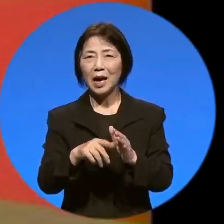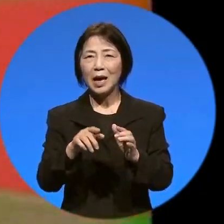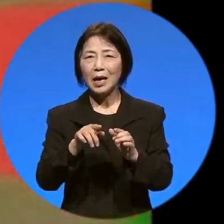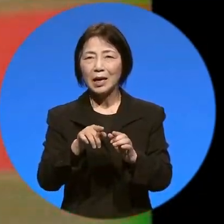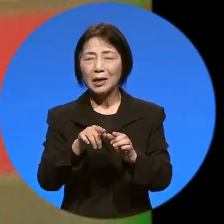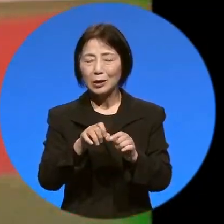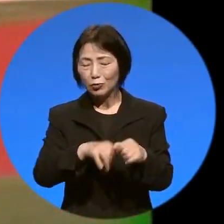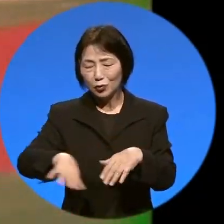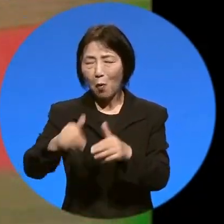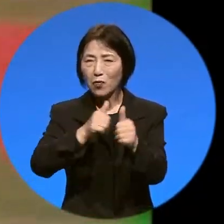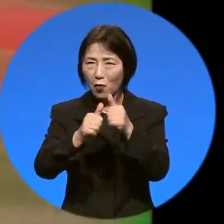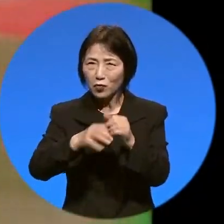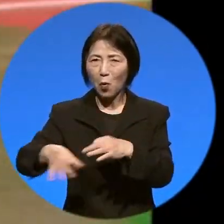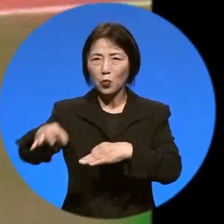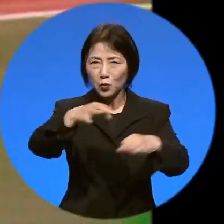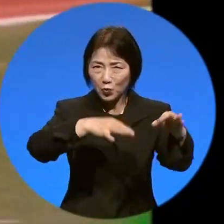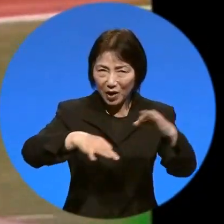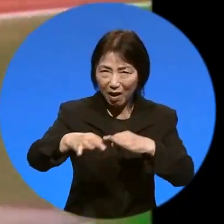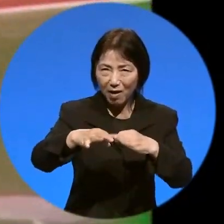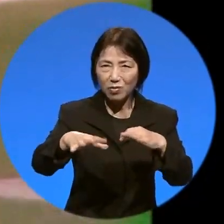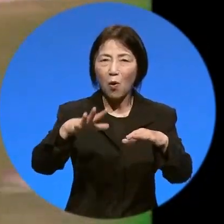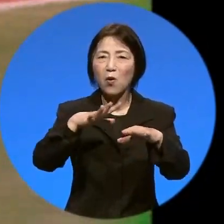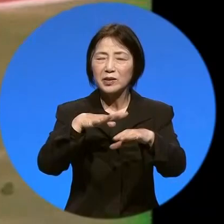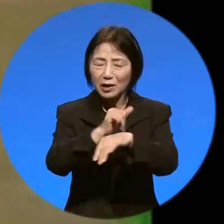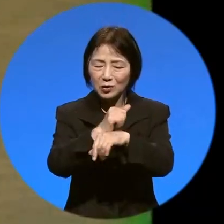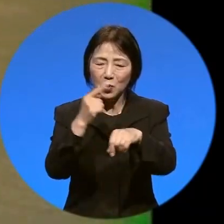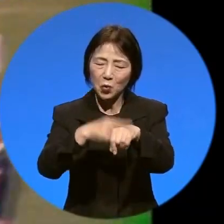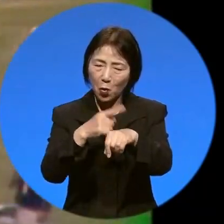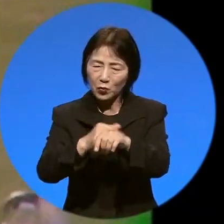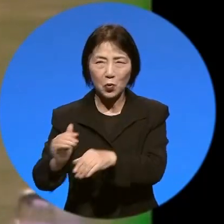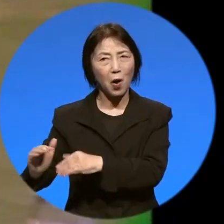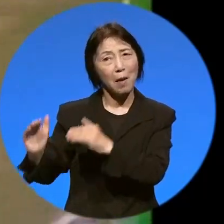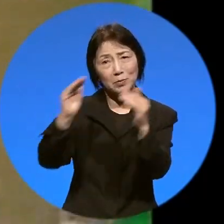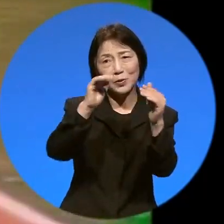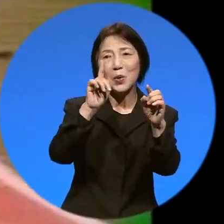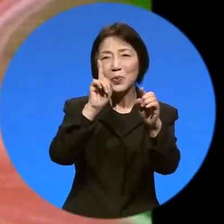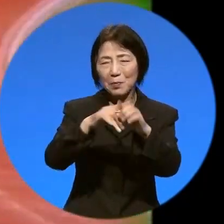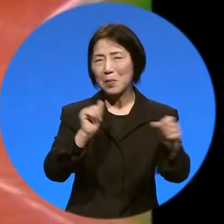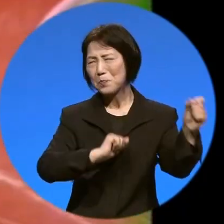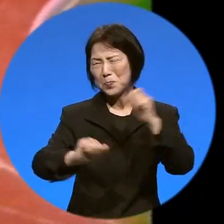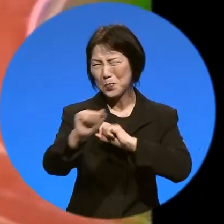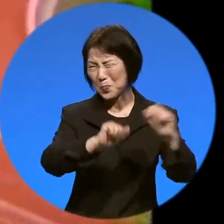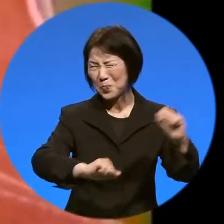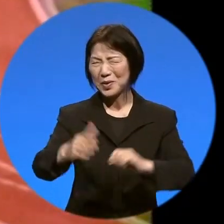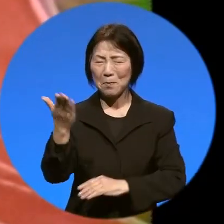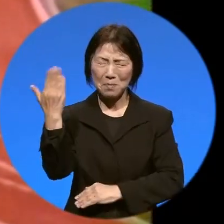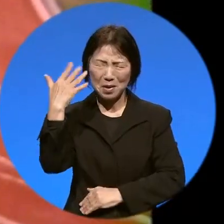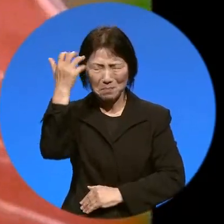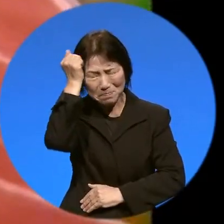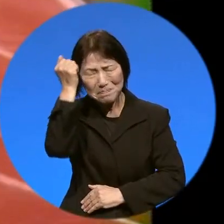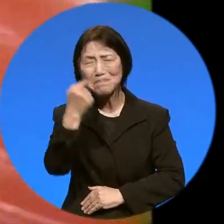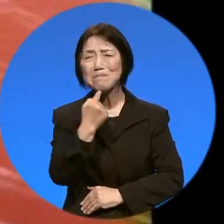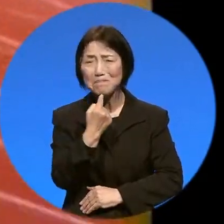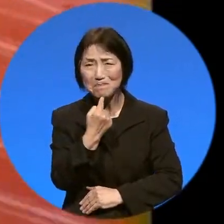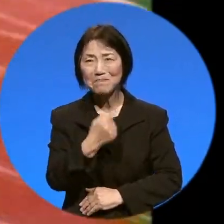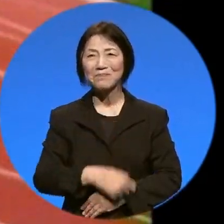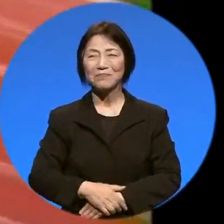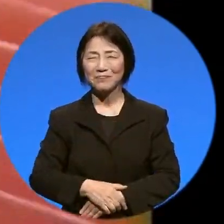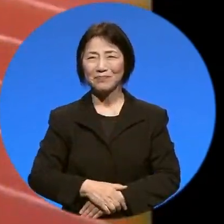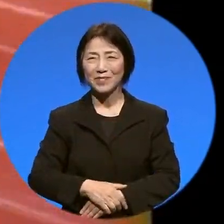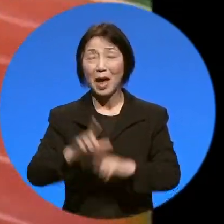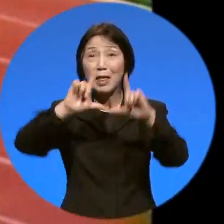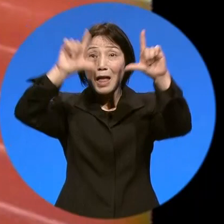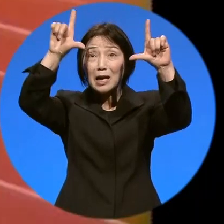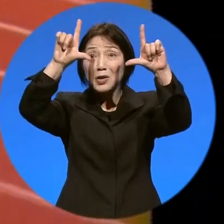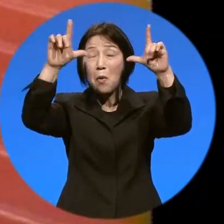選手の競技力と両方に一生懸命になって取り組んだ記憶があります。 太陽国